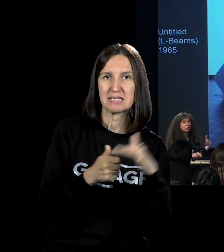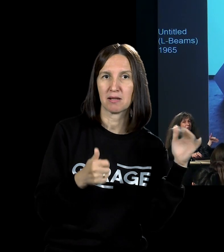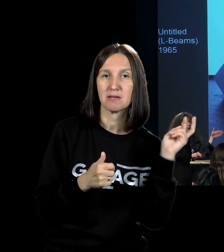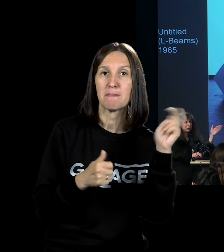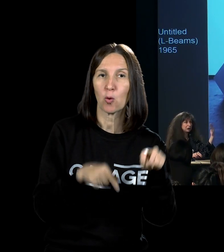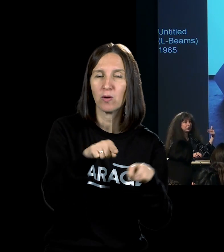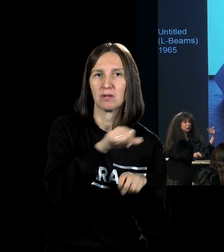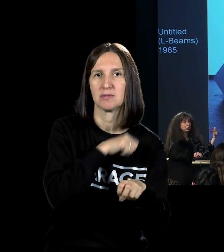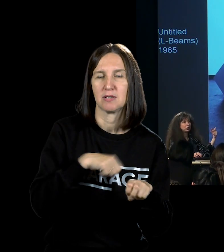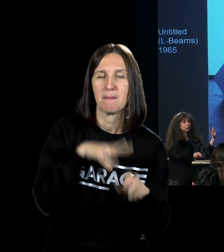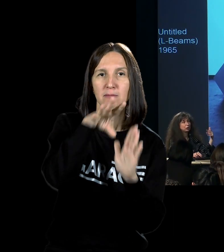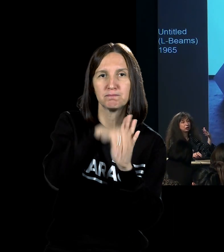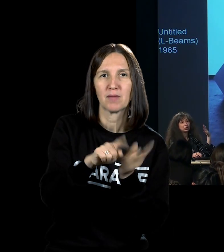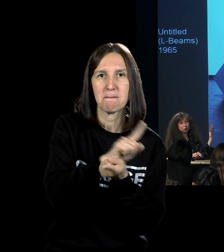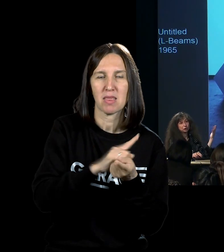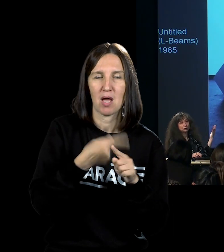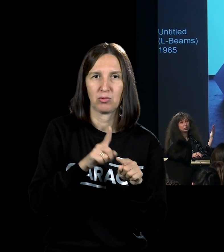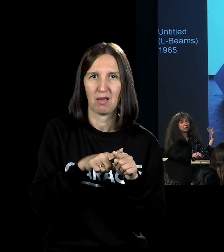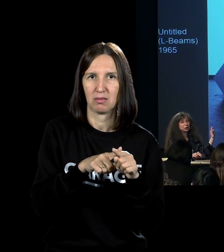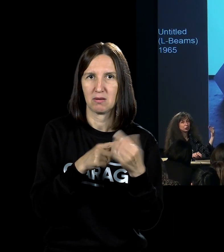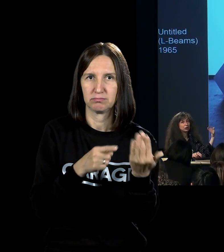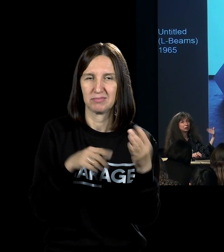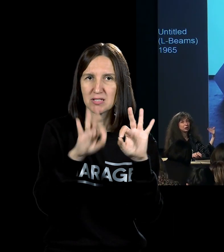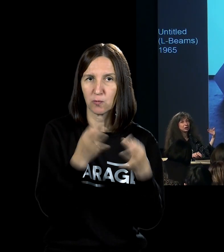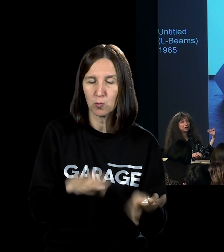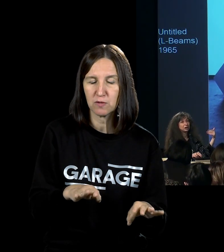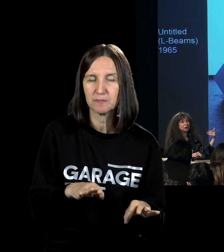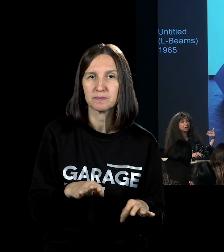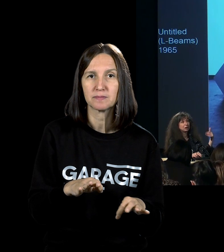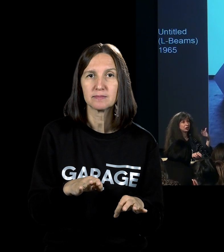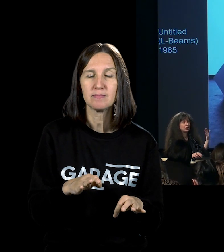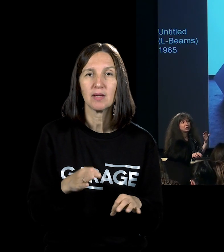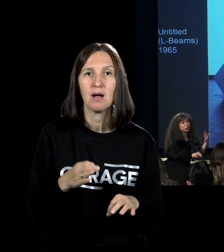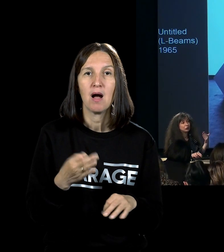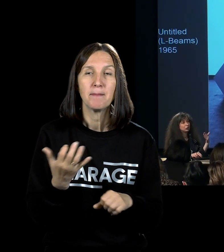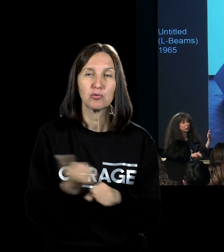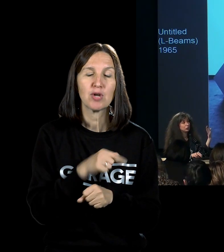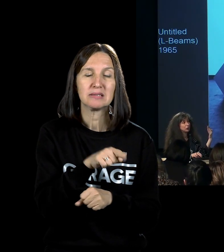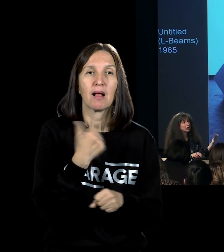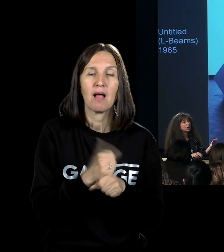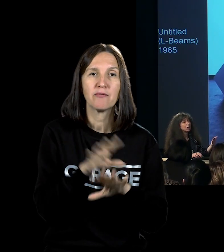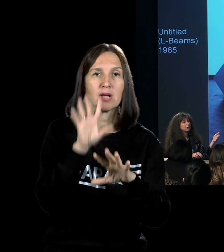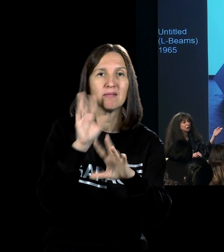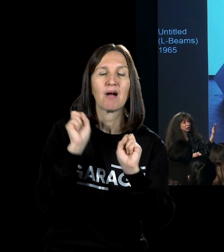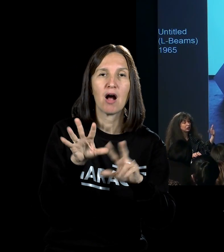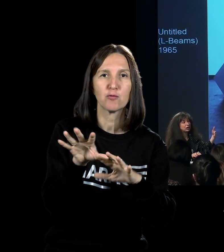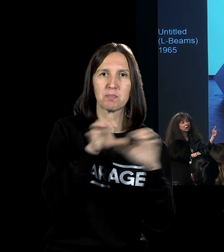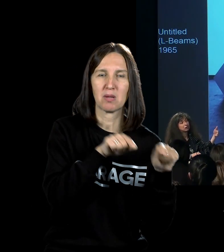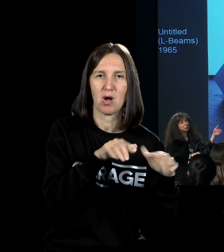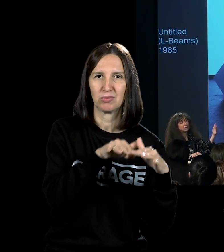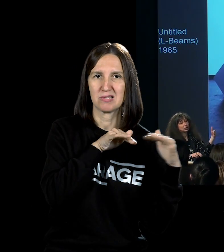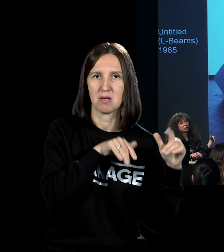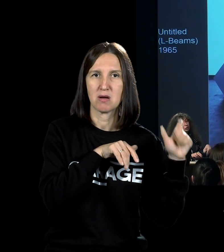И он делает работы, которые, как кажется, в которых это восприятие зрителя решает все, да, вот,